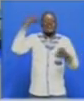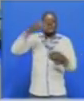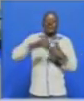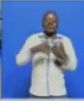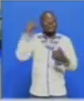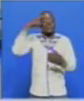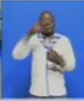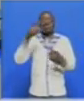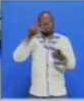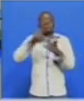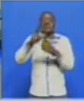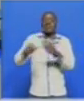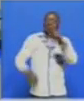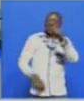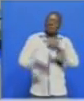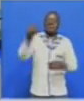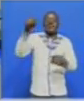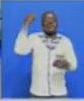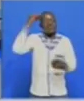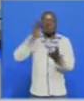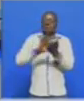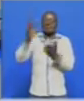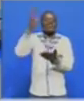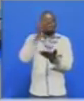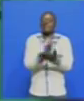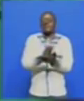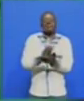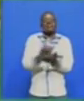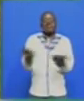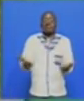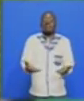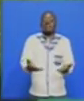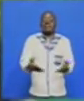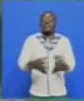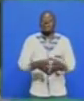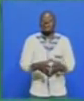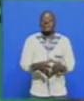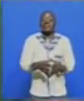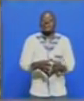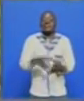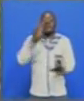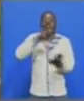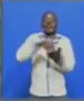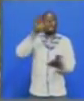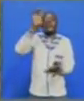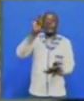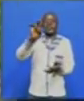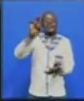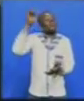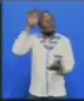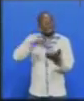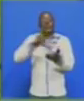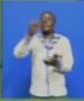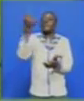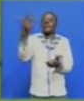différentes compétitions en football et il ne compte pas s'arrêter en si bon chemin. 2008, 2013,